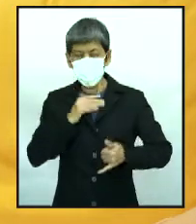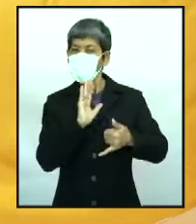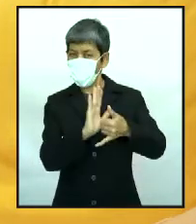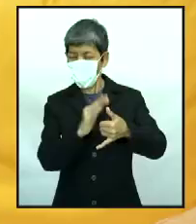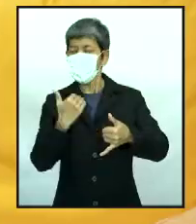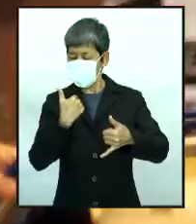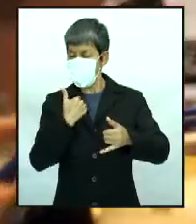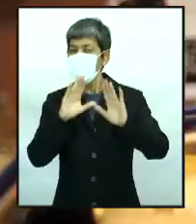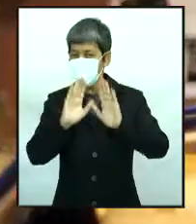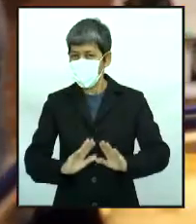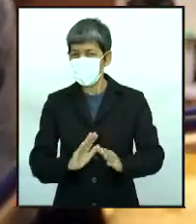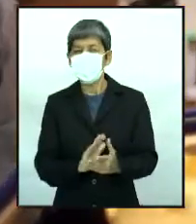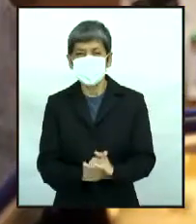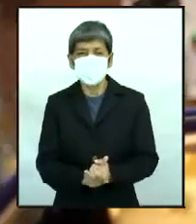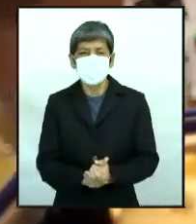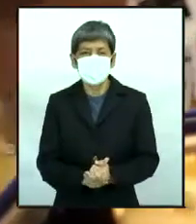อง